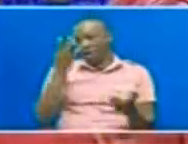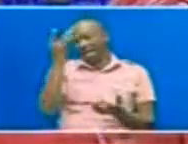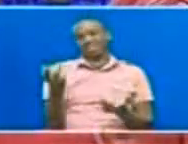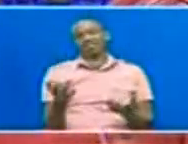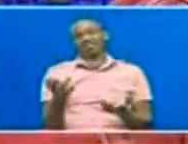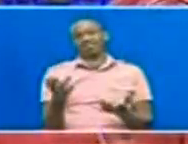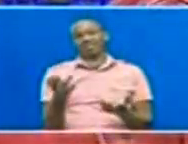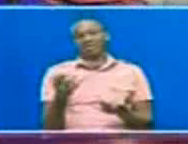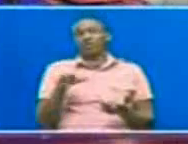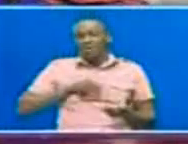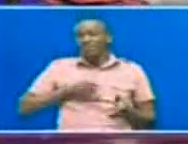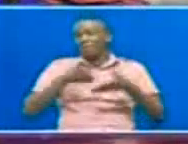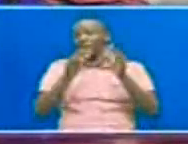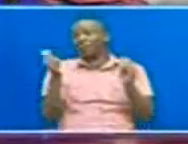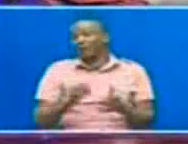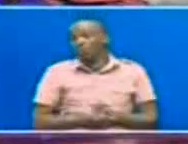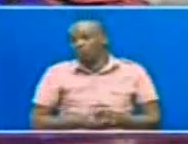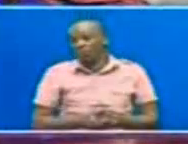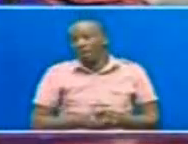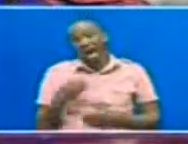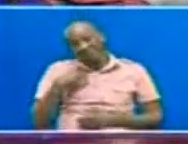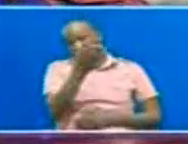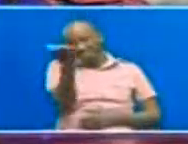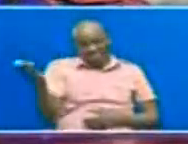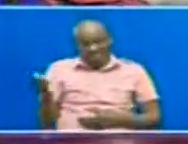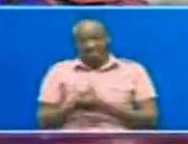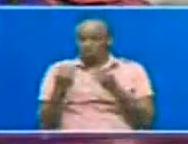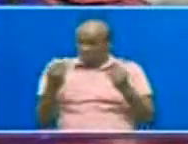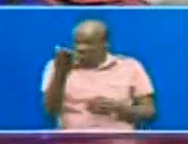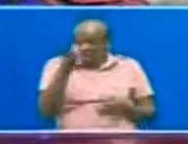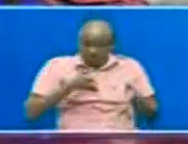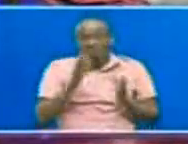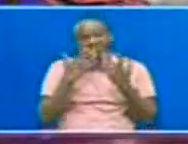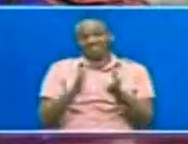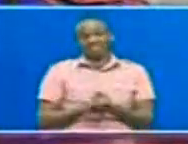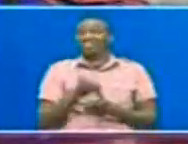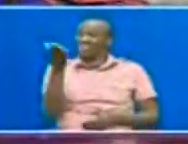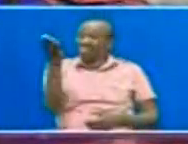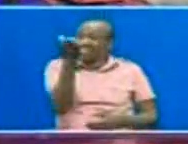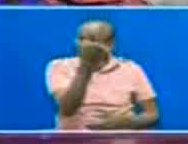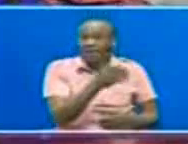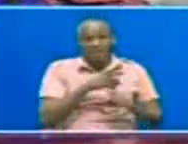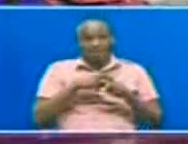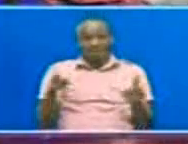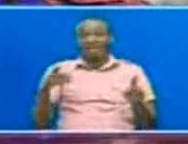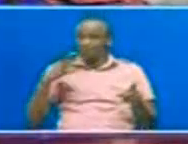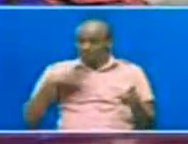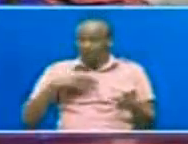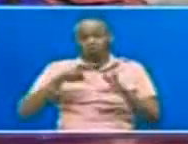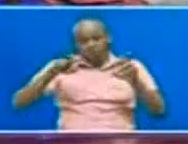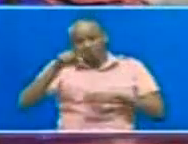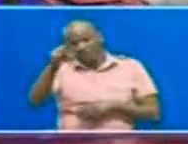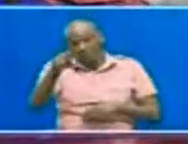Kwa nini? Wakina mama hawakuzaa watoto. Hawakuzaa vijana wa kucheza mpira. Wako. Lakini watu wako